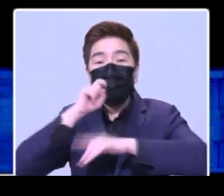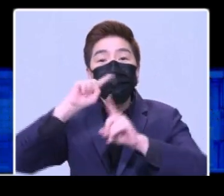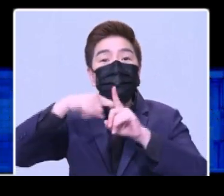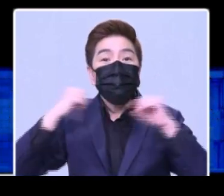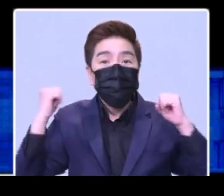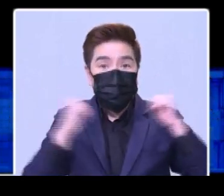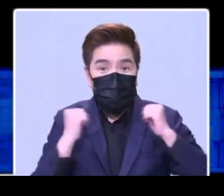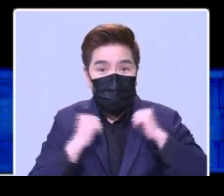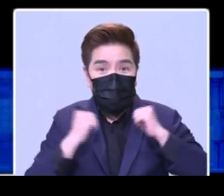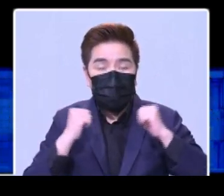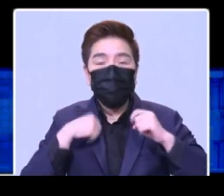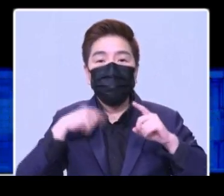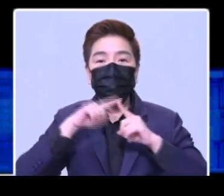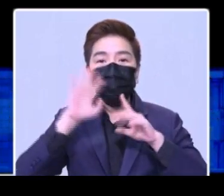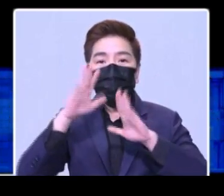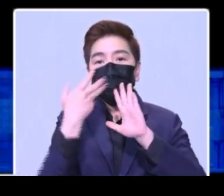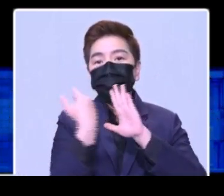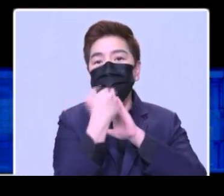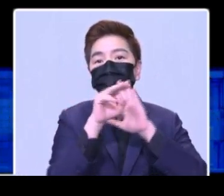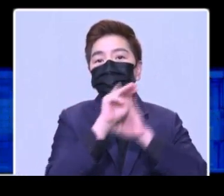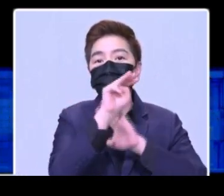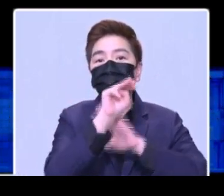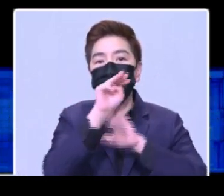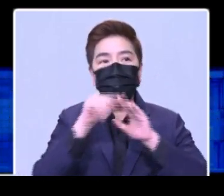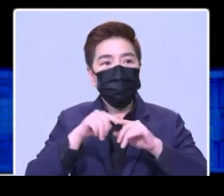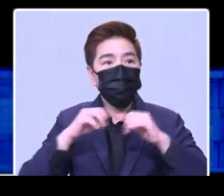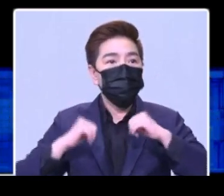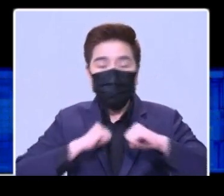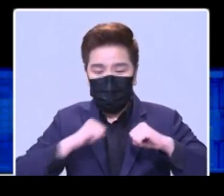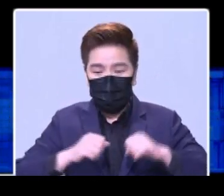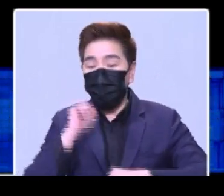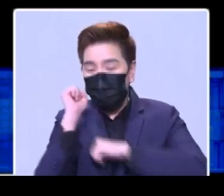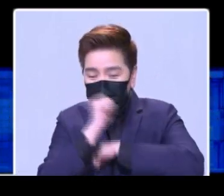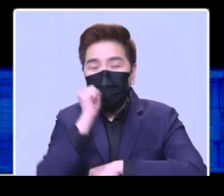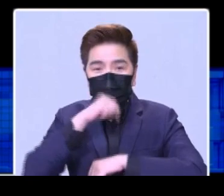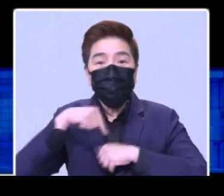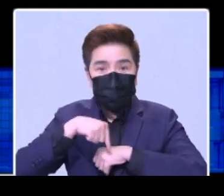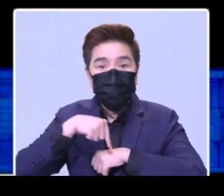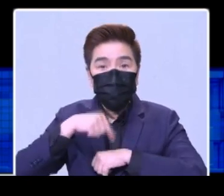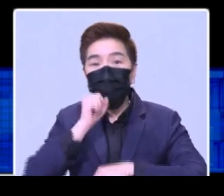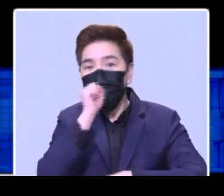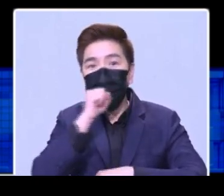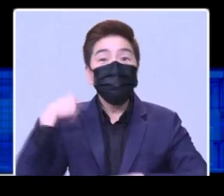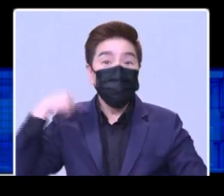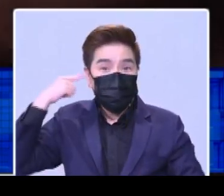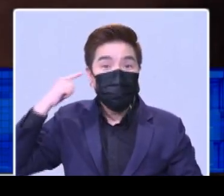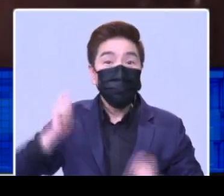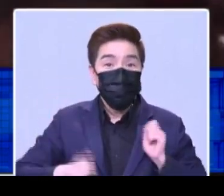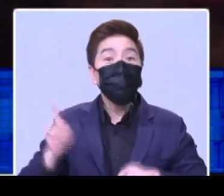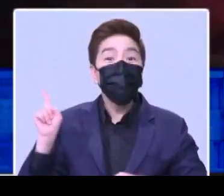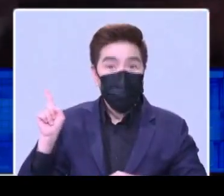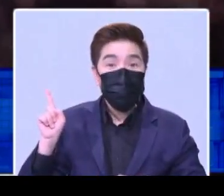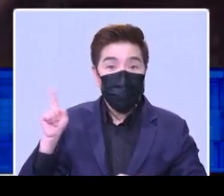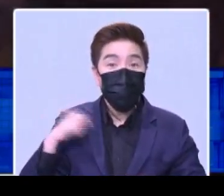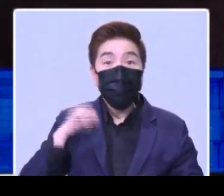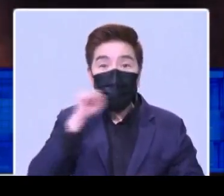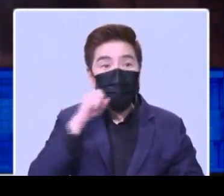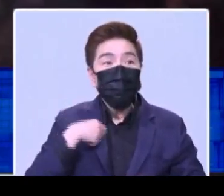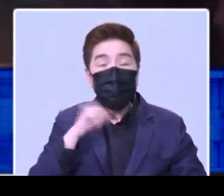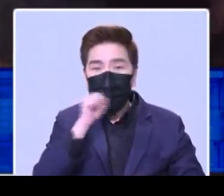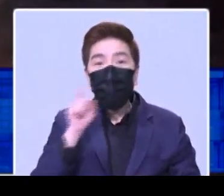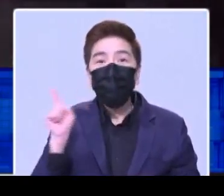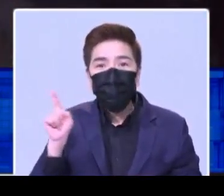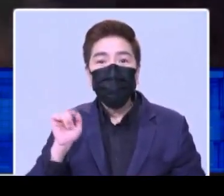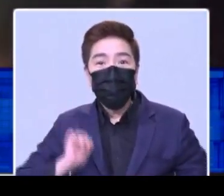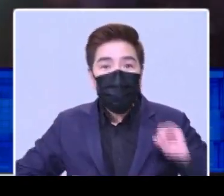ของอำเภอดงหลวงจังหวัดมุกดาหารแบบนี้วัยรุ่นตีกันอยู่แต่คุณผู้ชมยังได้ยินเสียงดนตรีใช่ไหมฮ ะ บนเวทีก็ยัง